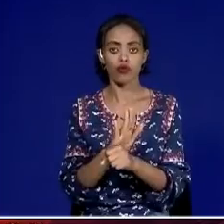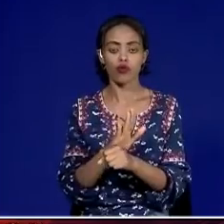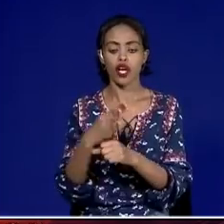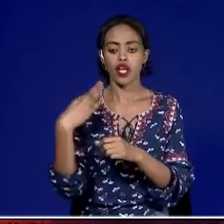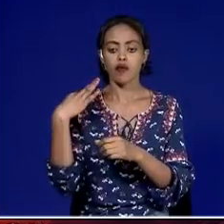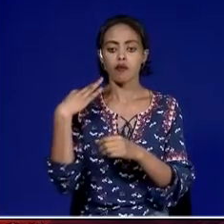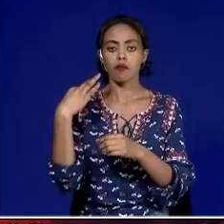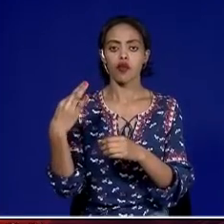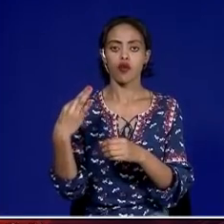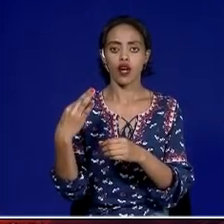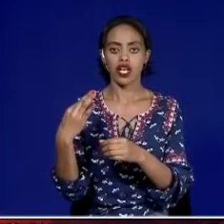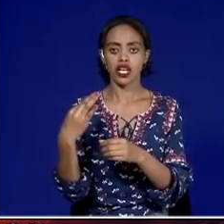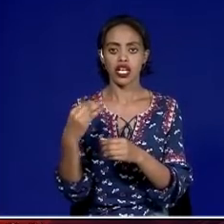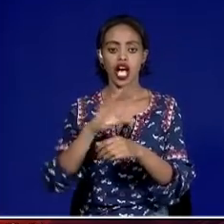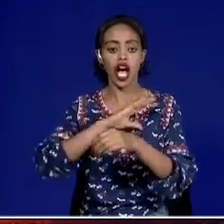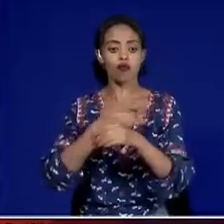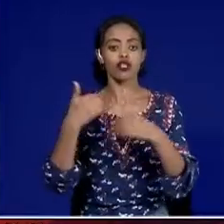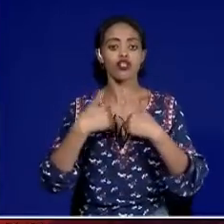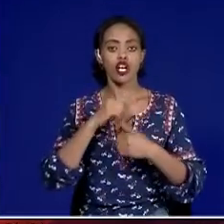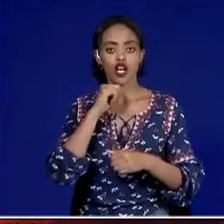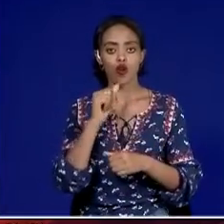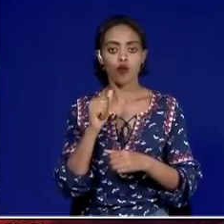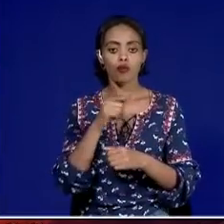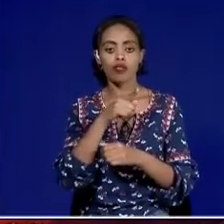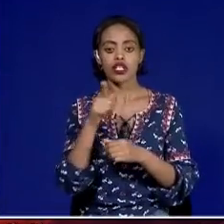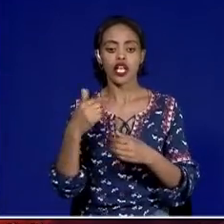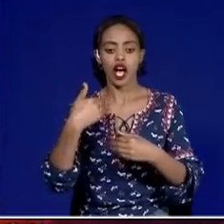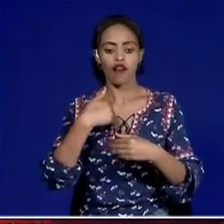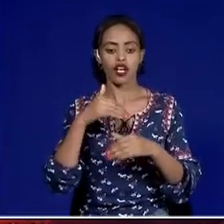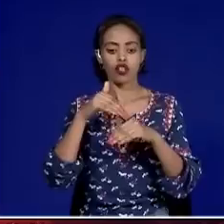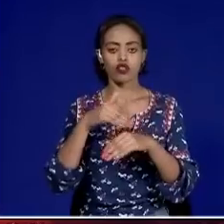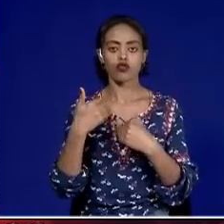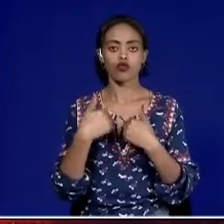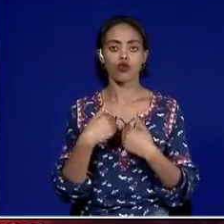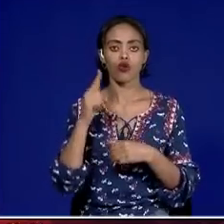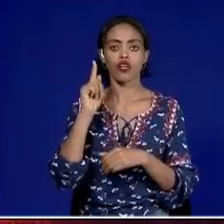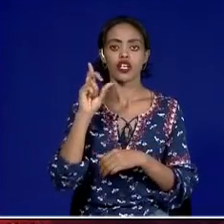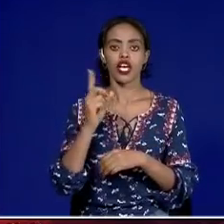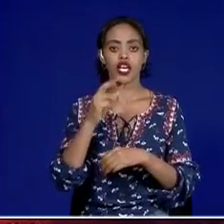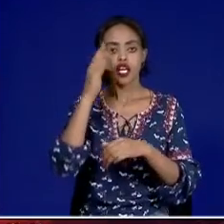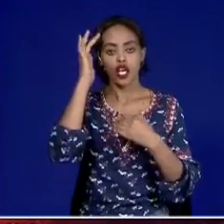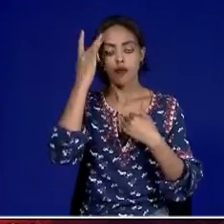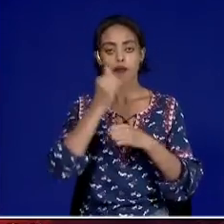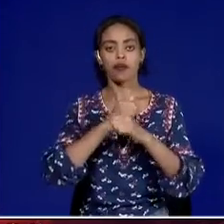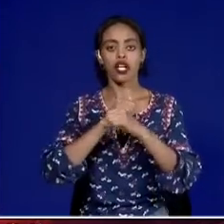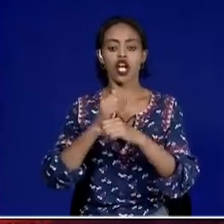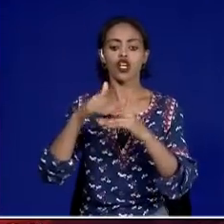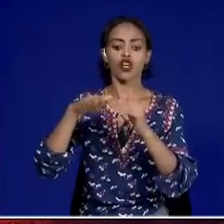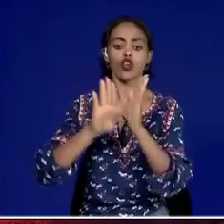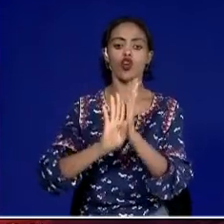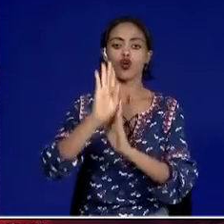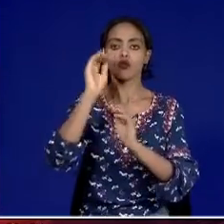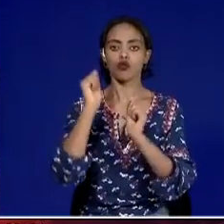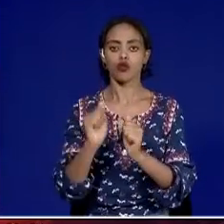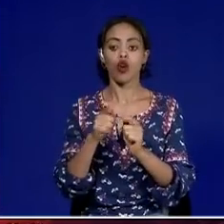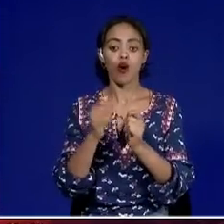ምሕዋይ ወይ ኪዩር ናይ ምግባር ዓቕሚ ተለሃለዎ እቲ ኣዋና ዘሎ ናይ ሕማም ናይ ምክልኻል ዓቕምና ክዕብዩ ዝኽእሉ